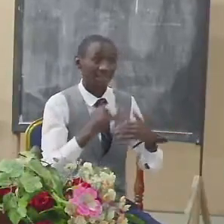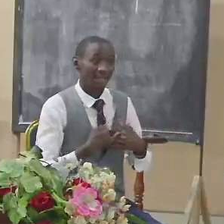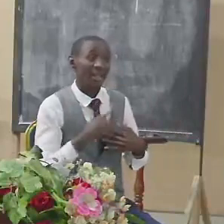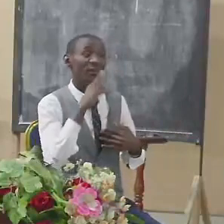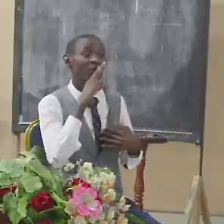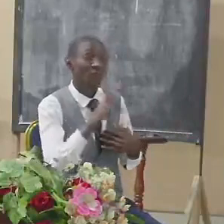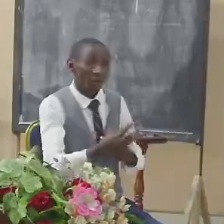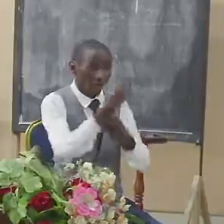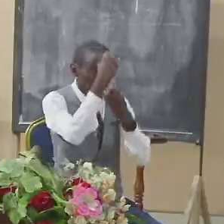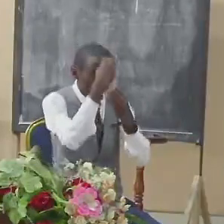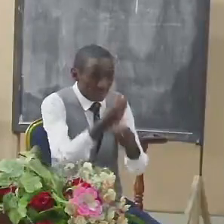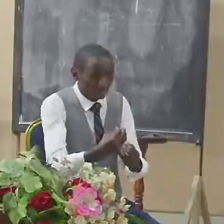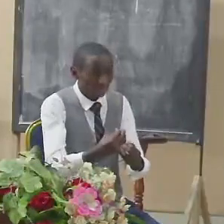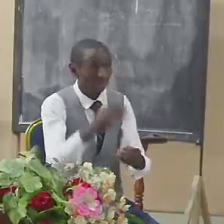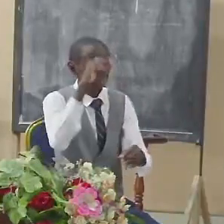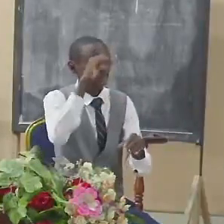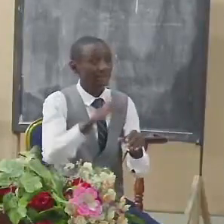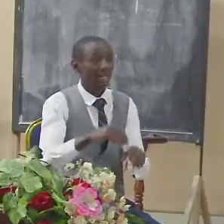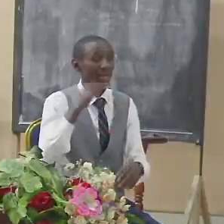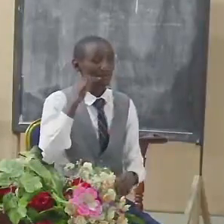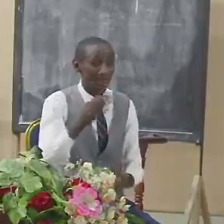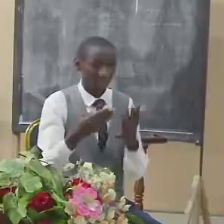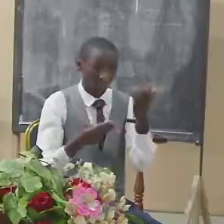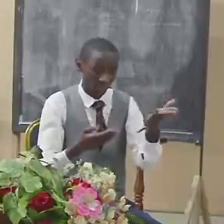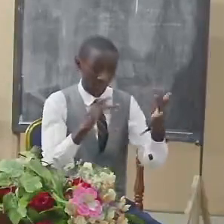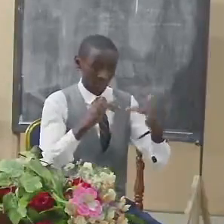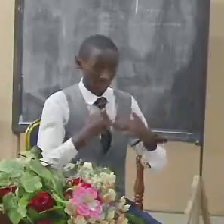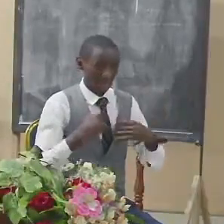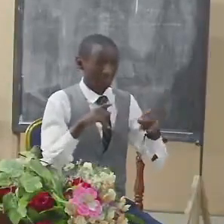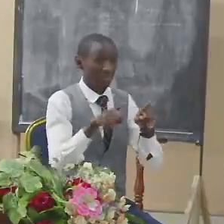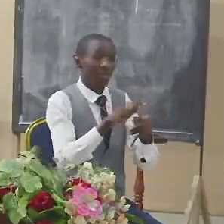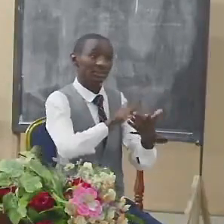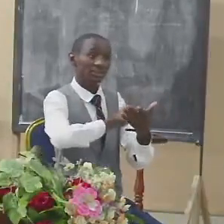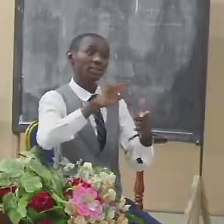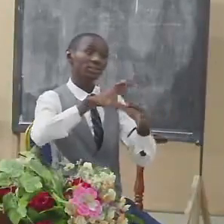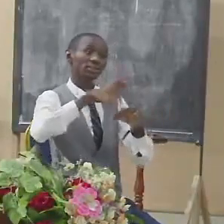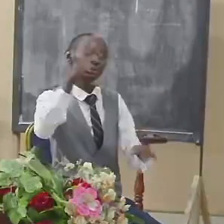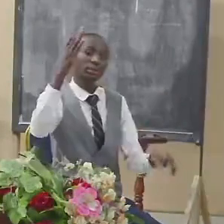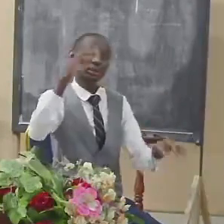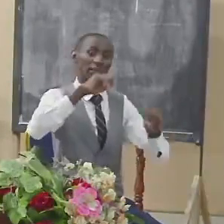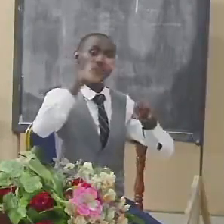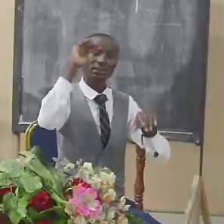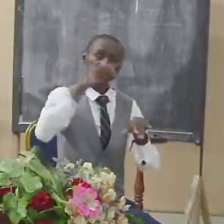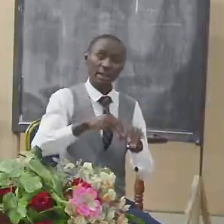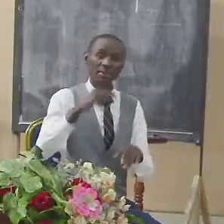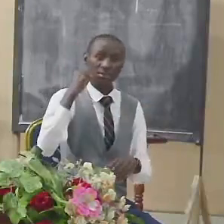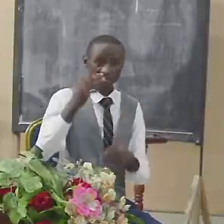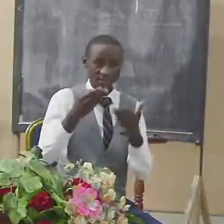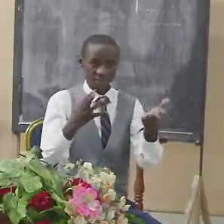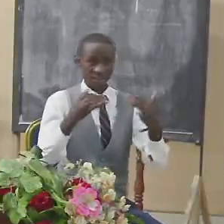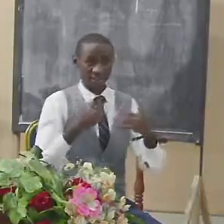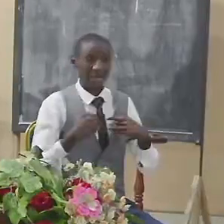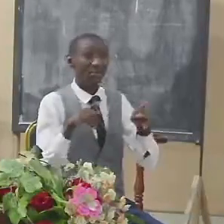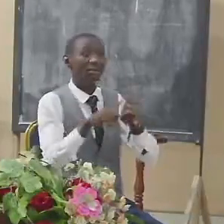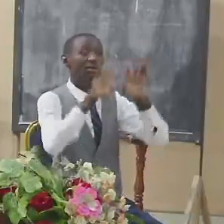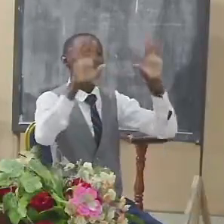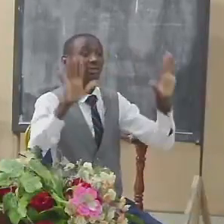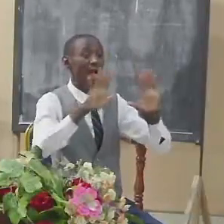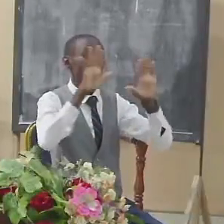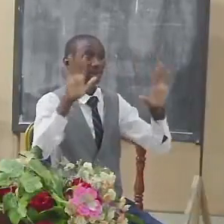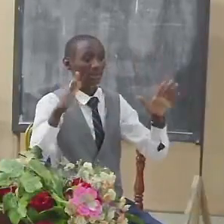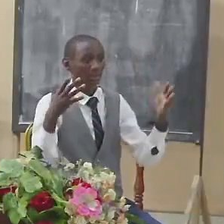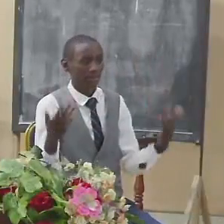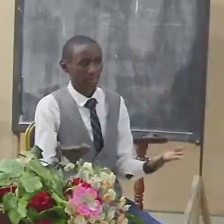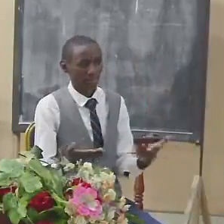vraie obéissance. Muko utiifu ya kweli. Mwa hii ujumbe. Muko Roho Mtakatifu. Dans ce message. Mwa hii ujumbe. Il y a des miracles. Muko